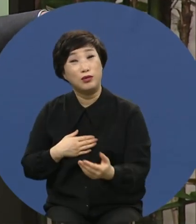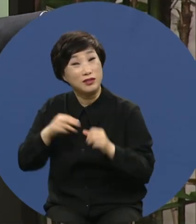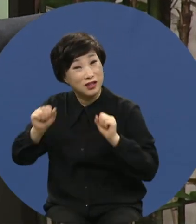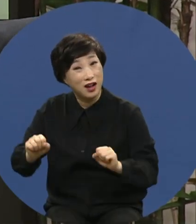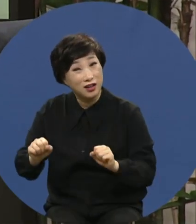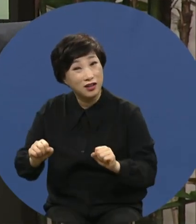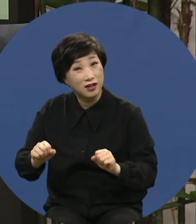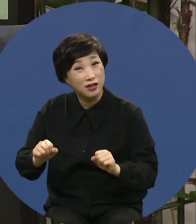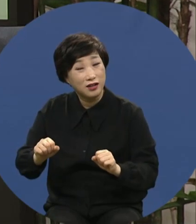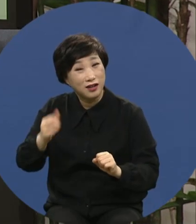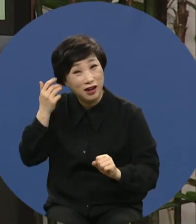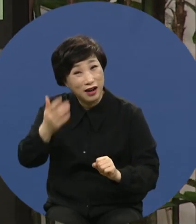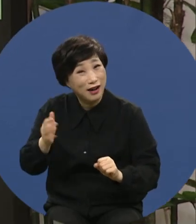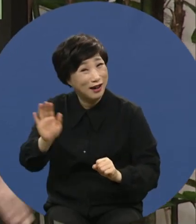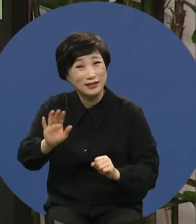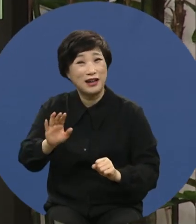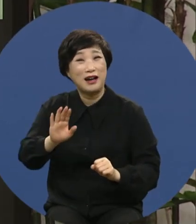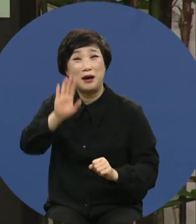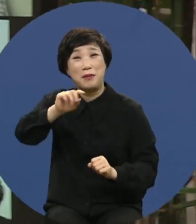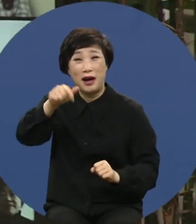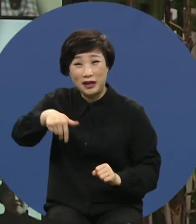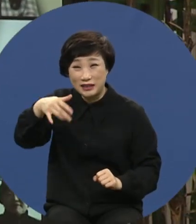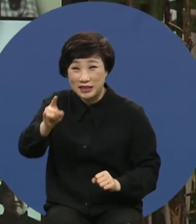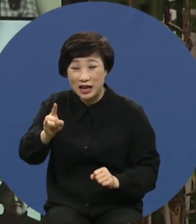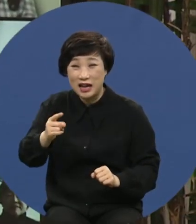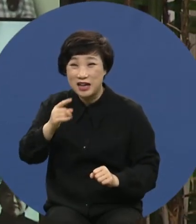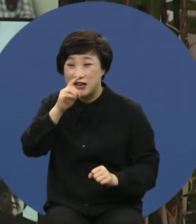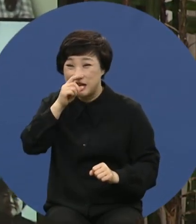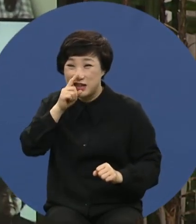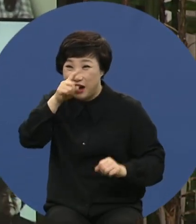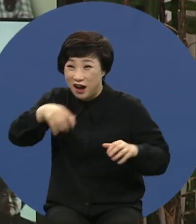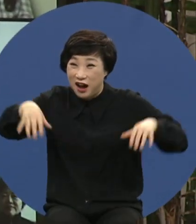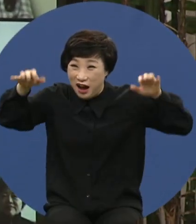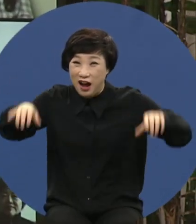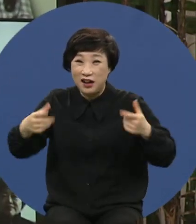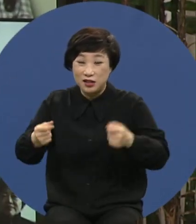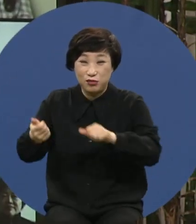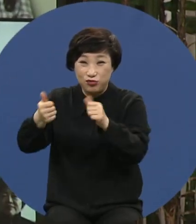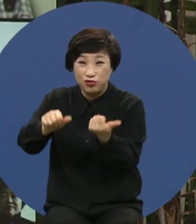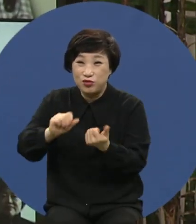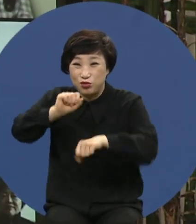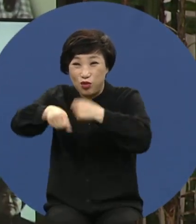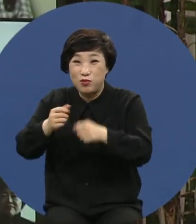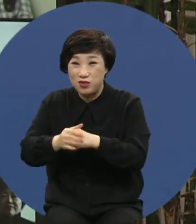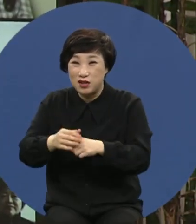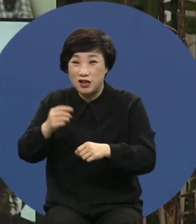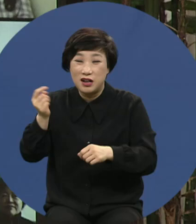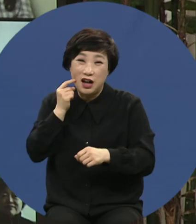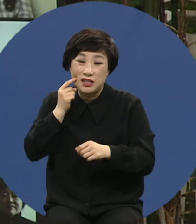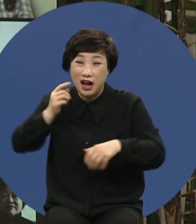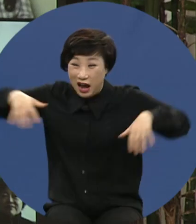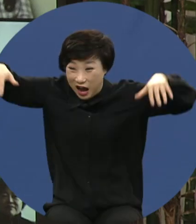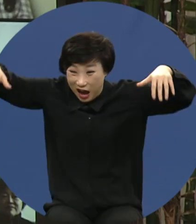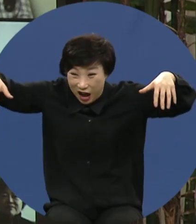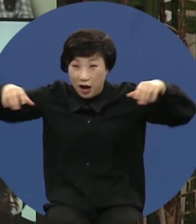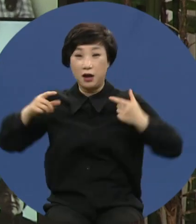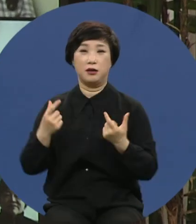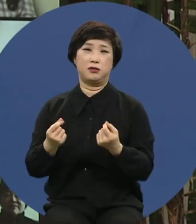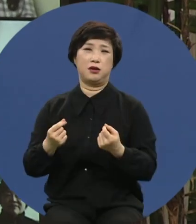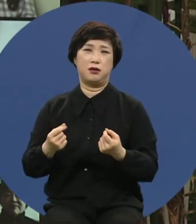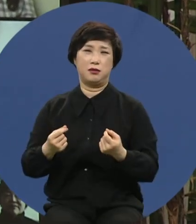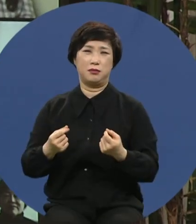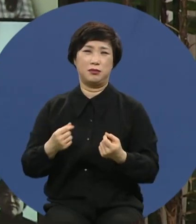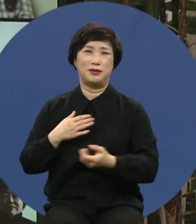살아있는 박제지고요. 여러분, 생명이 있는 사람 되기를 원합니다. 살아 움직이는 사람